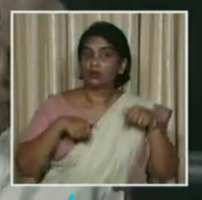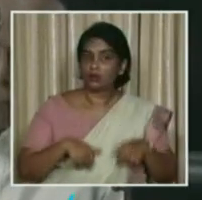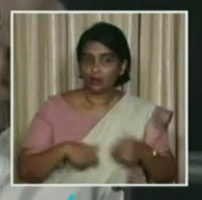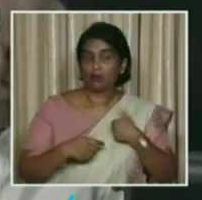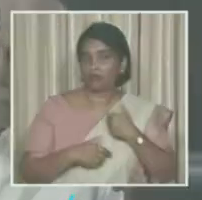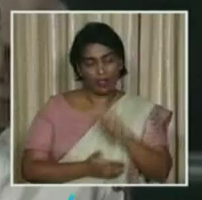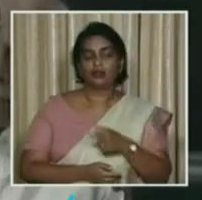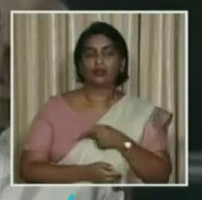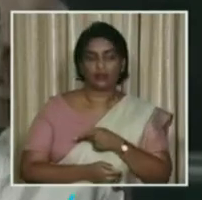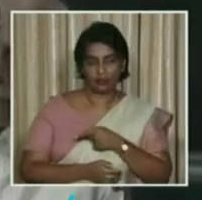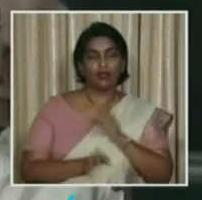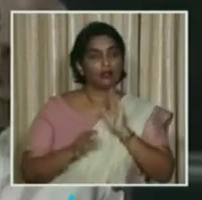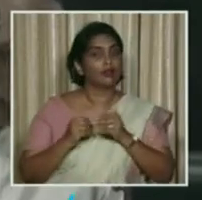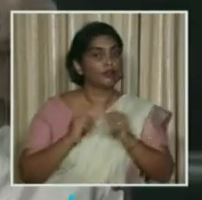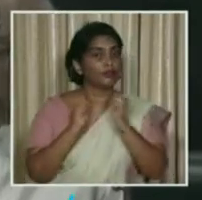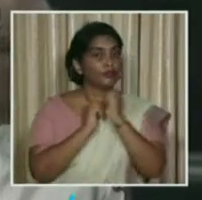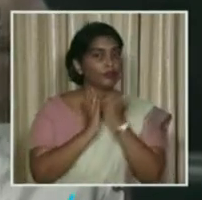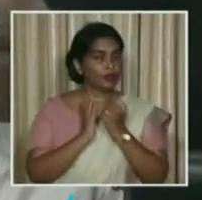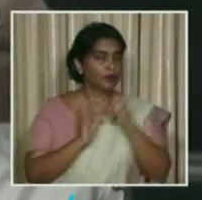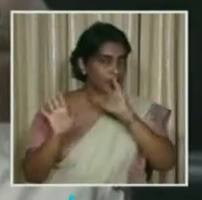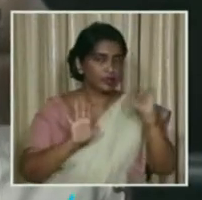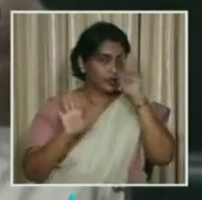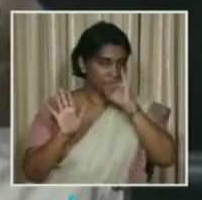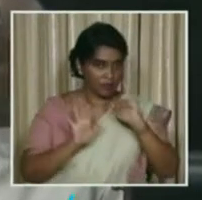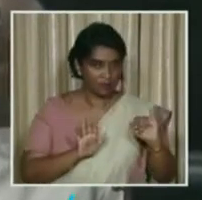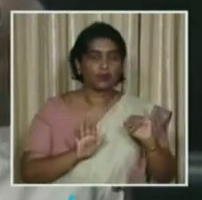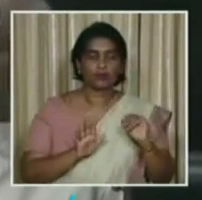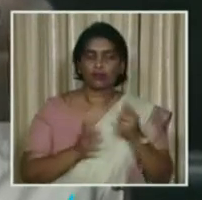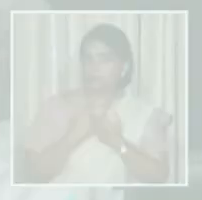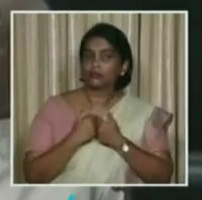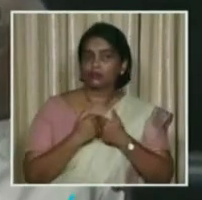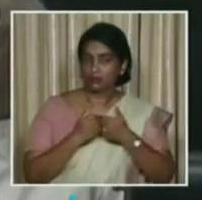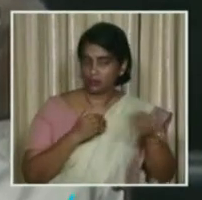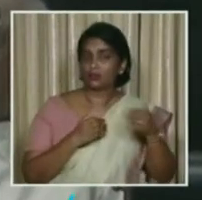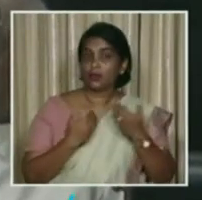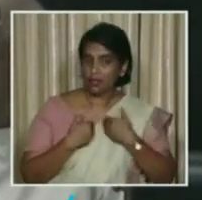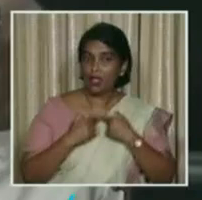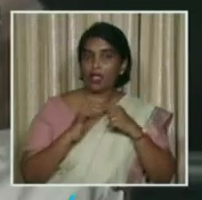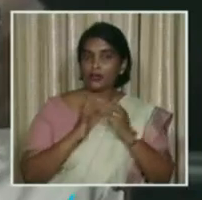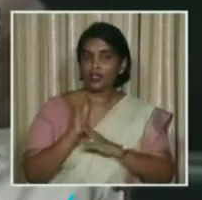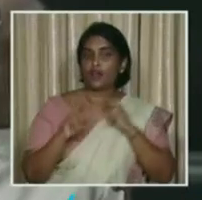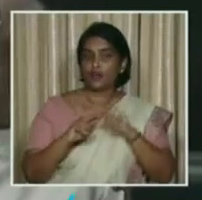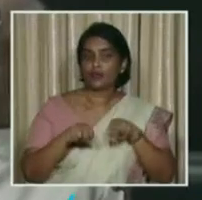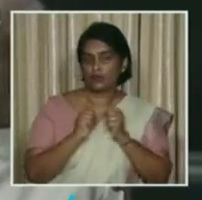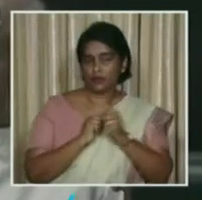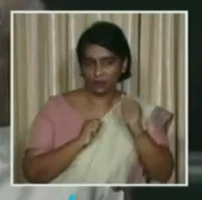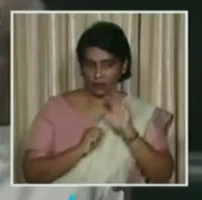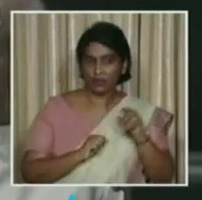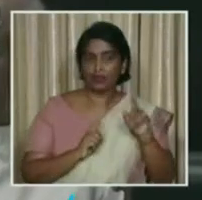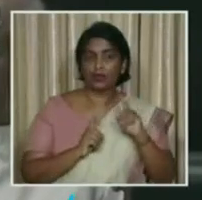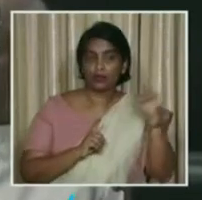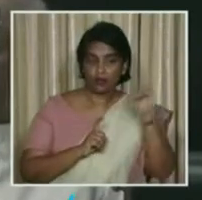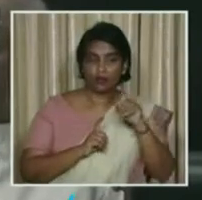අපට හැකියාවක් නැහැ. අප මේ වැඩපිළිවෙල මාස 6න් 6ට සමාලෝචනය කරන්නට අපත් IMS සංවිධානයත් ක්‍රියා කරනවා.